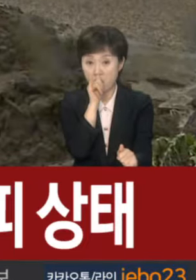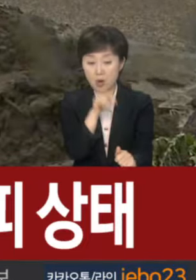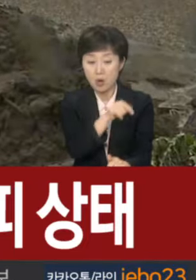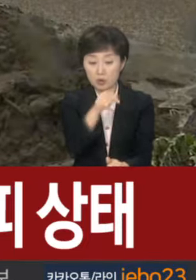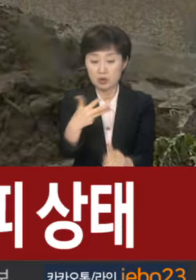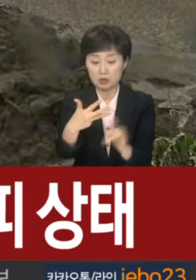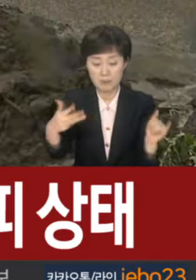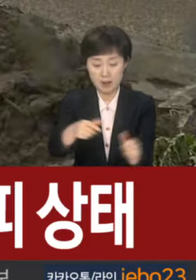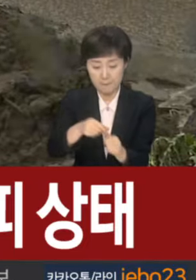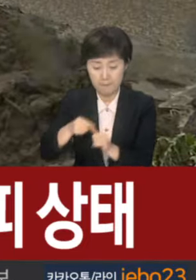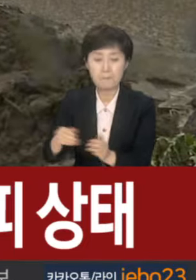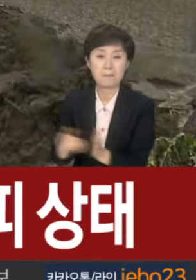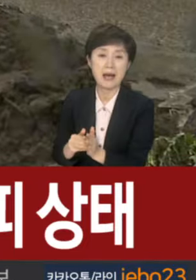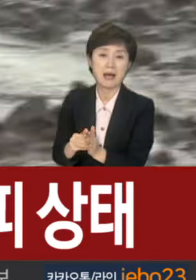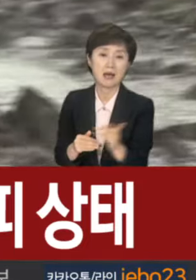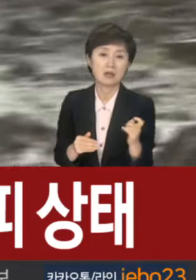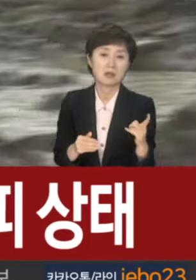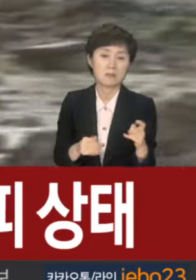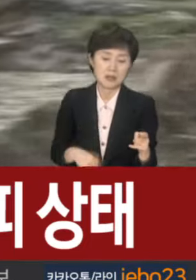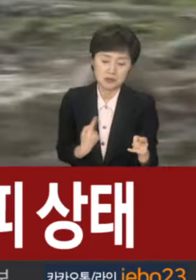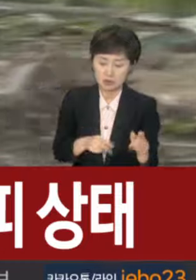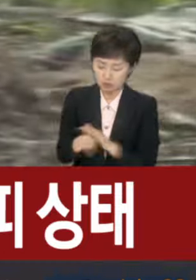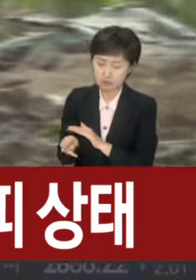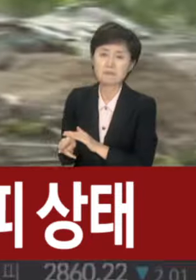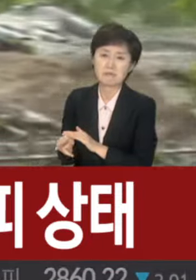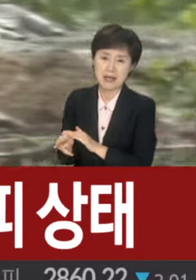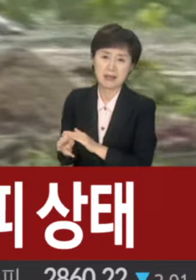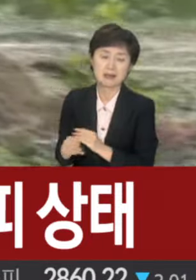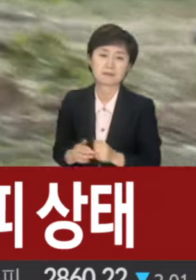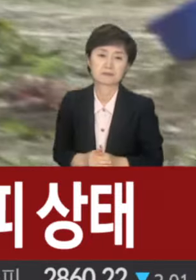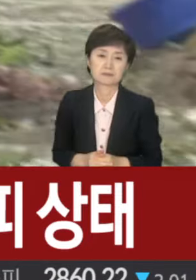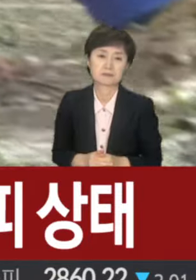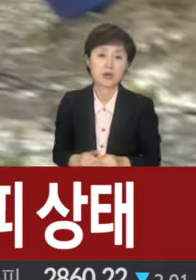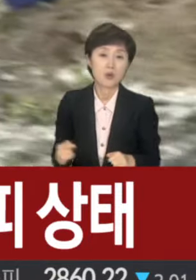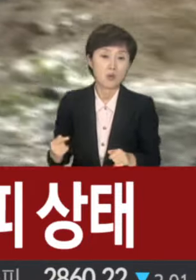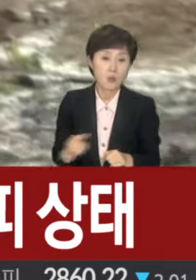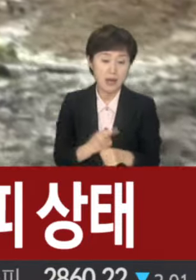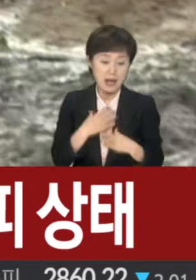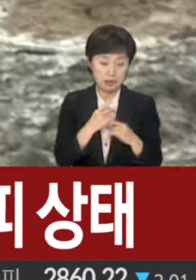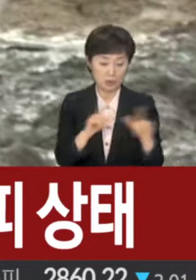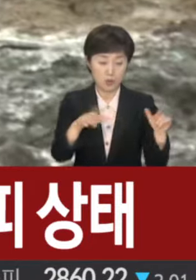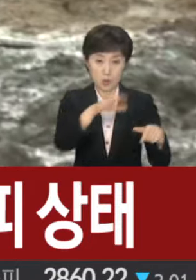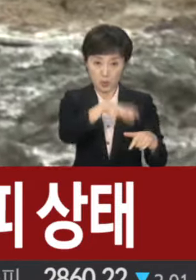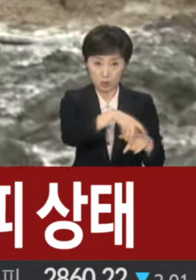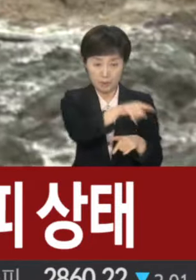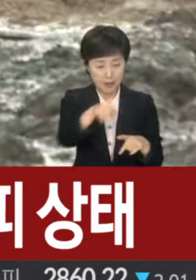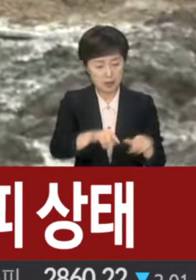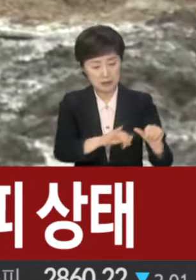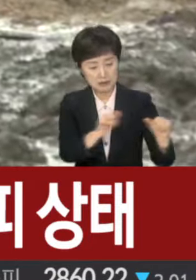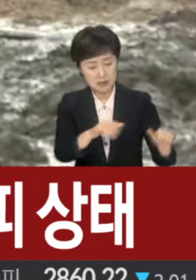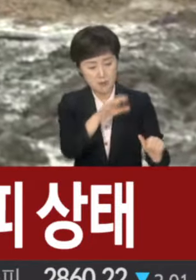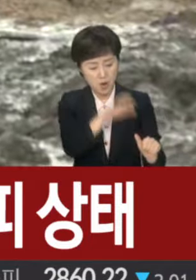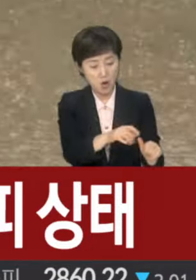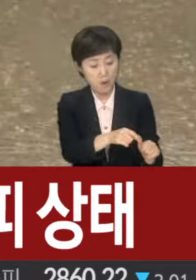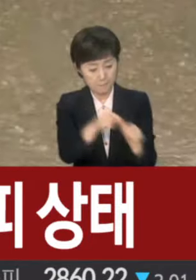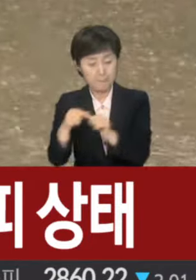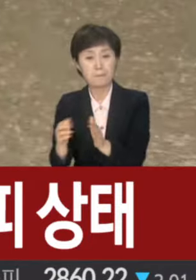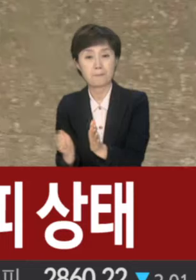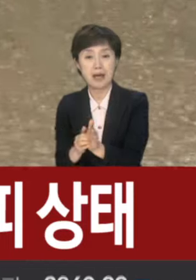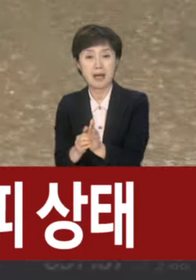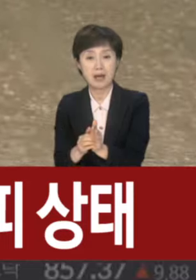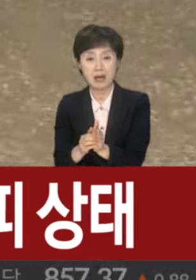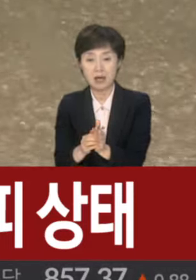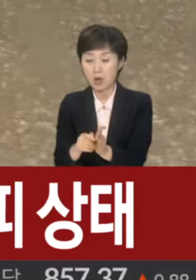가운데 8명이 구조됐고 11명은 스스로 대피했습니다. 이외에도 안동 남후면 등에서 5명이 구조됐고